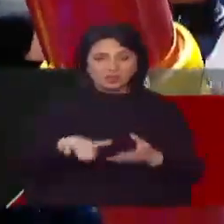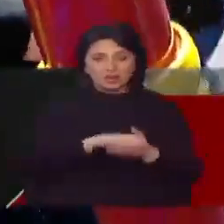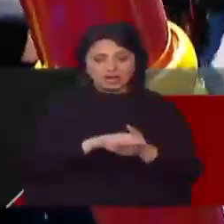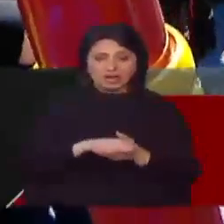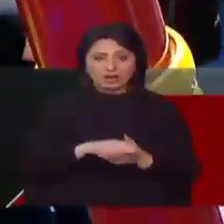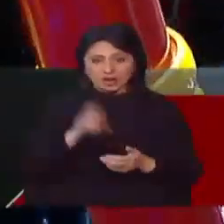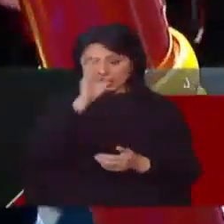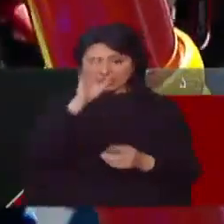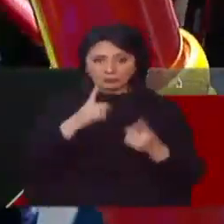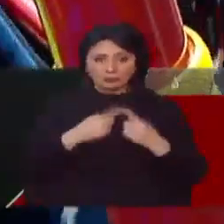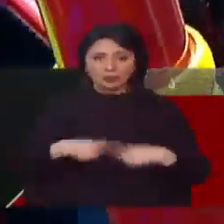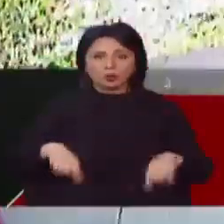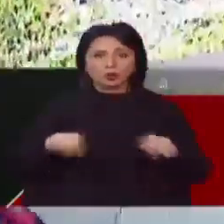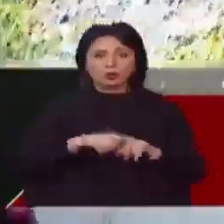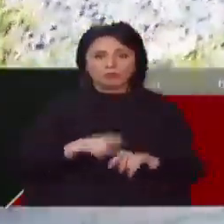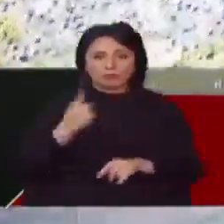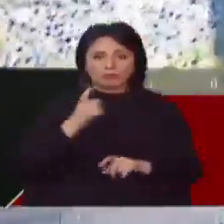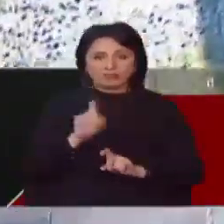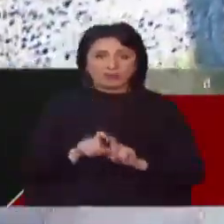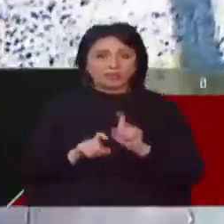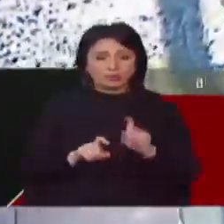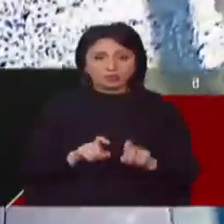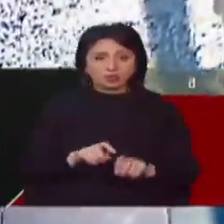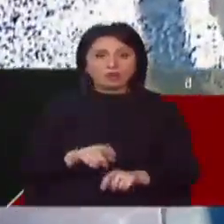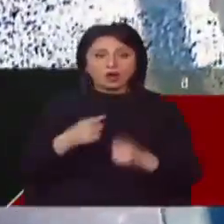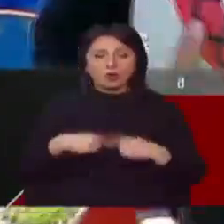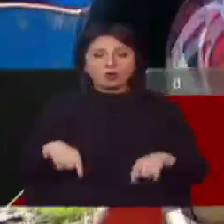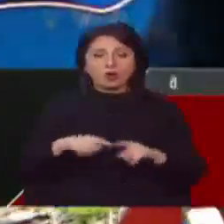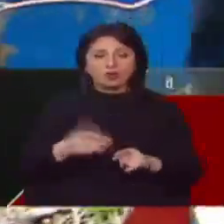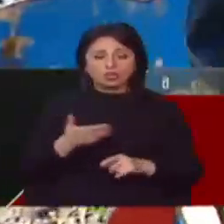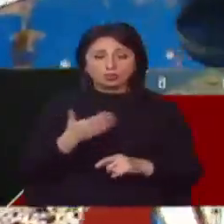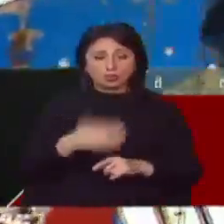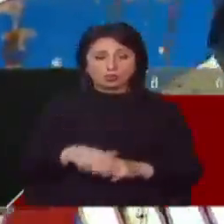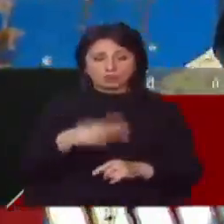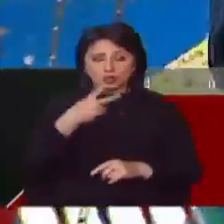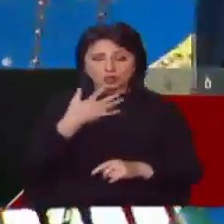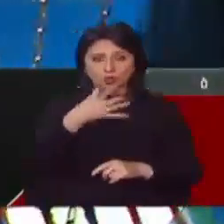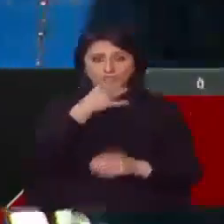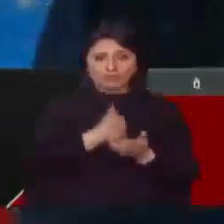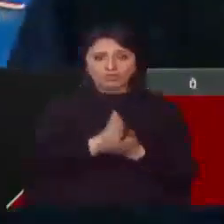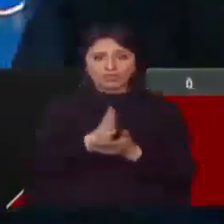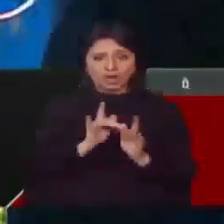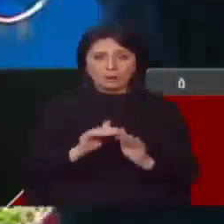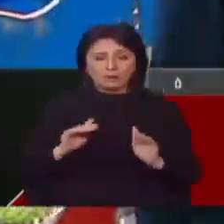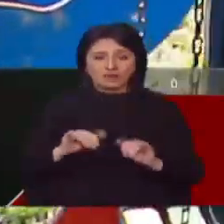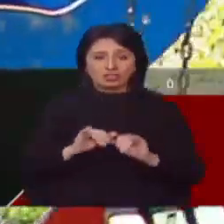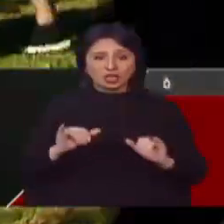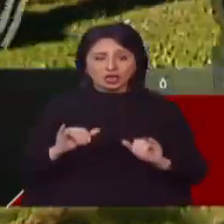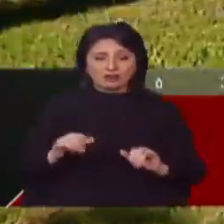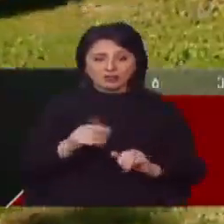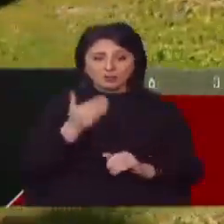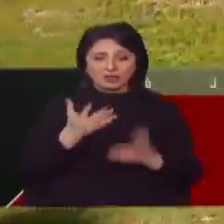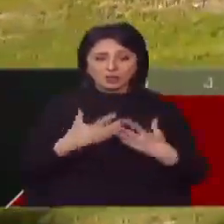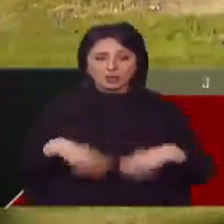გააერთიანა არასამთავრობო ორგანიზაცია პირველმა ნაბიჯმა. ორგანიზაციას, რომელიც უკვე 25 წელია ბავშვების განვითარებაზე,